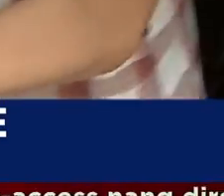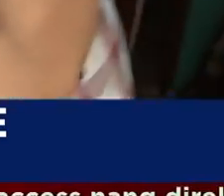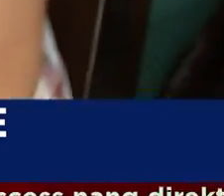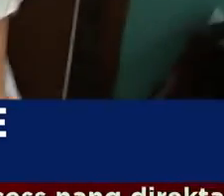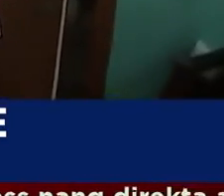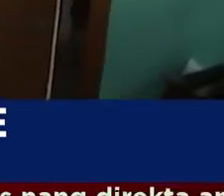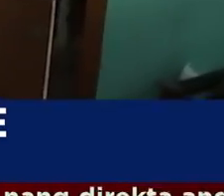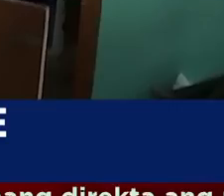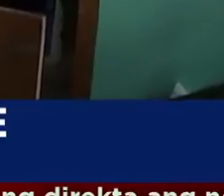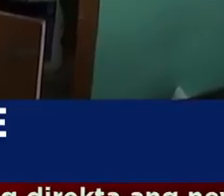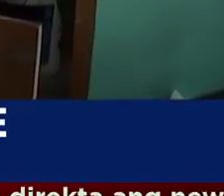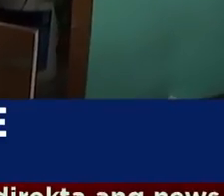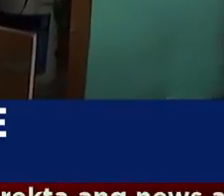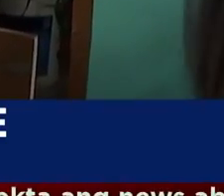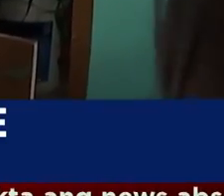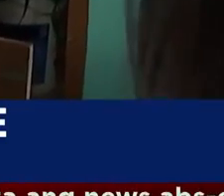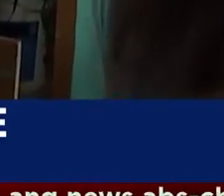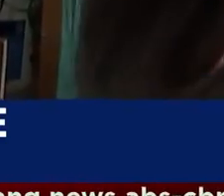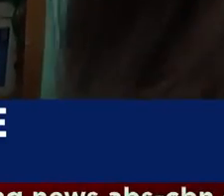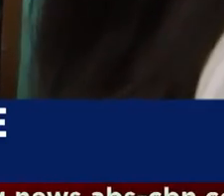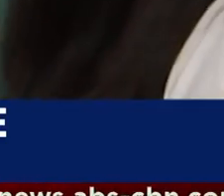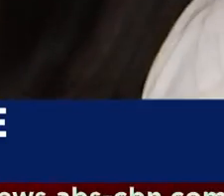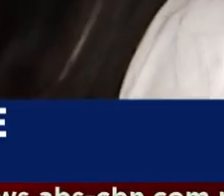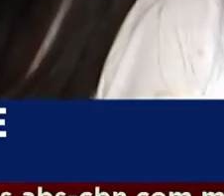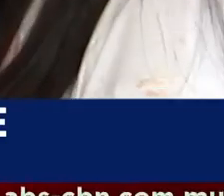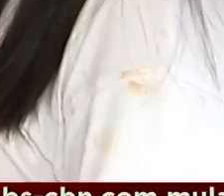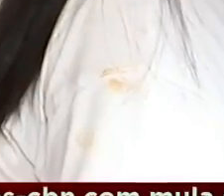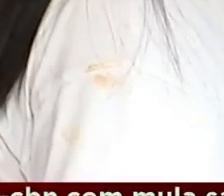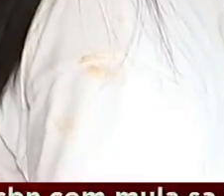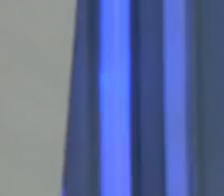Rafael Bosano, ABS-CBN News.